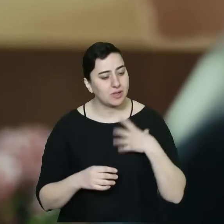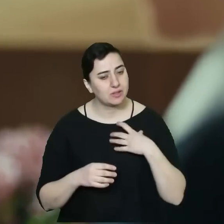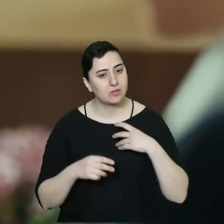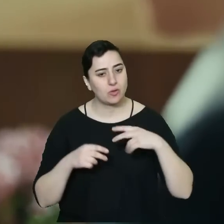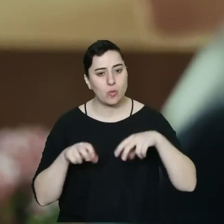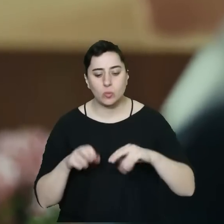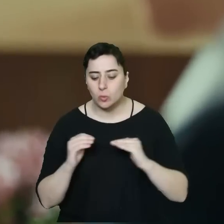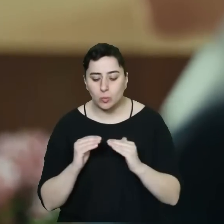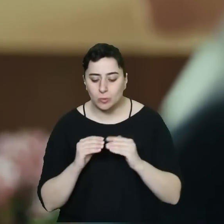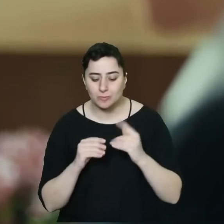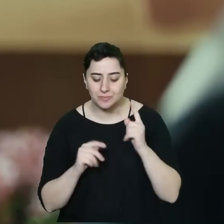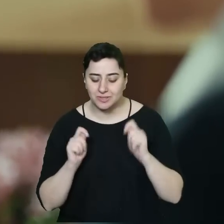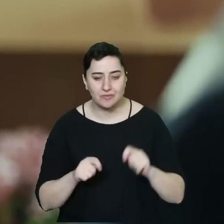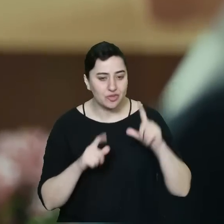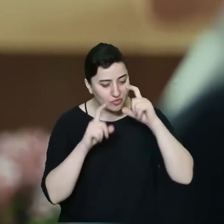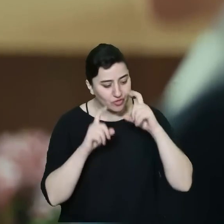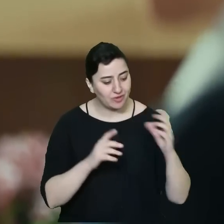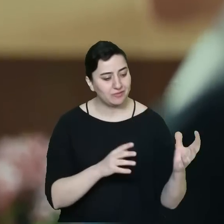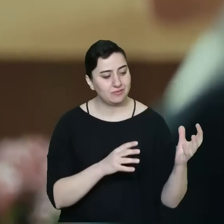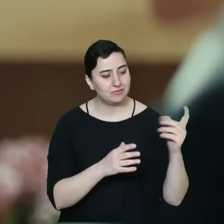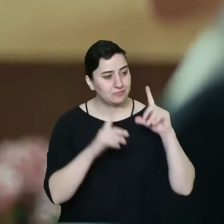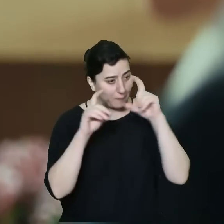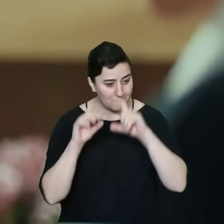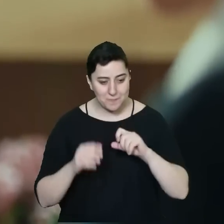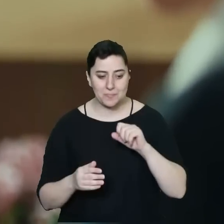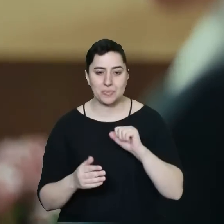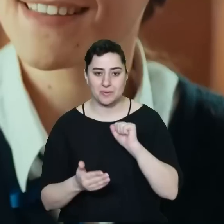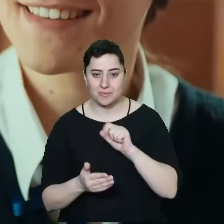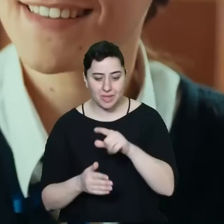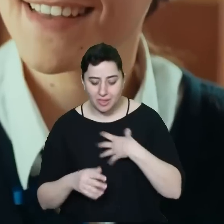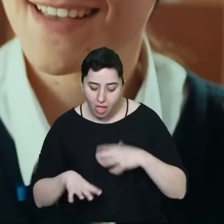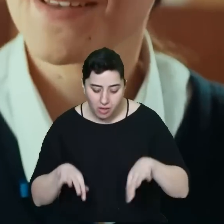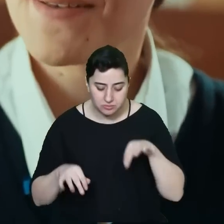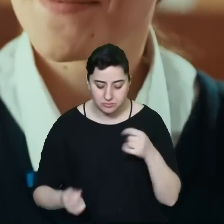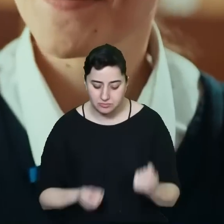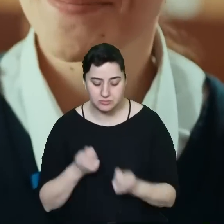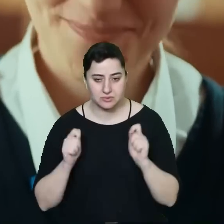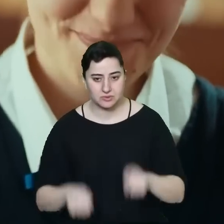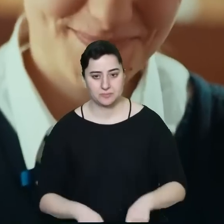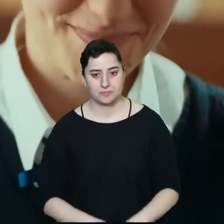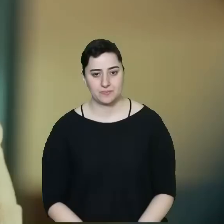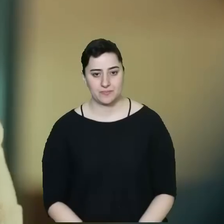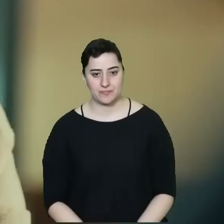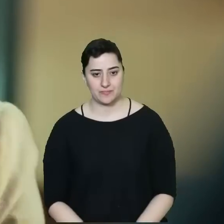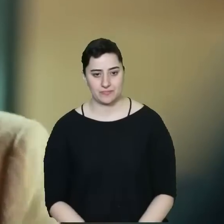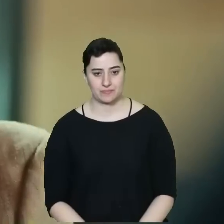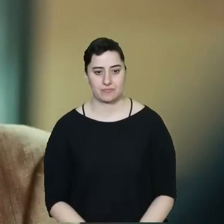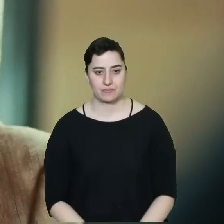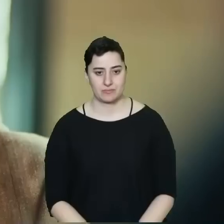kendine. Çektiğin fotoğrafları da basıma sen hazırla. Güler içi umutla dolu